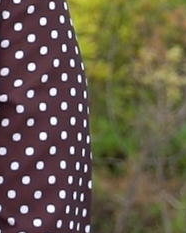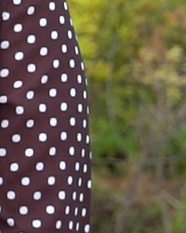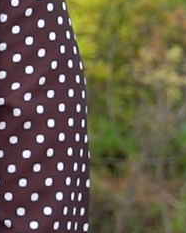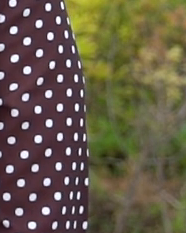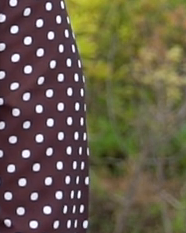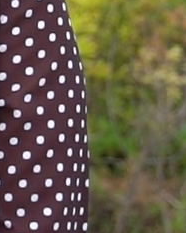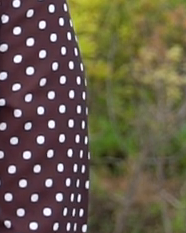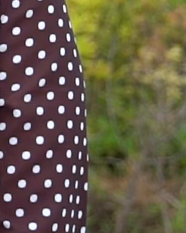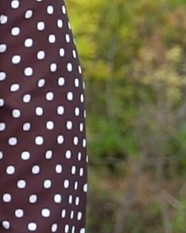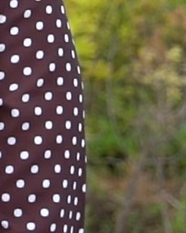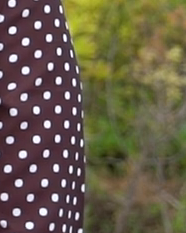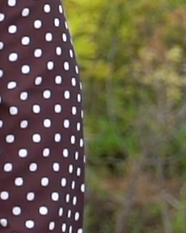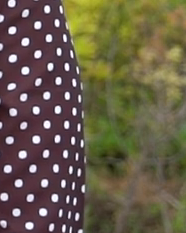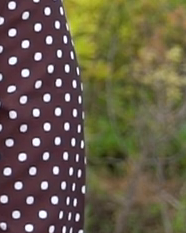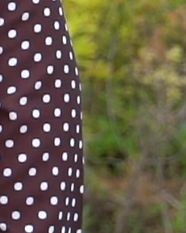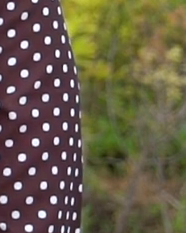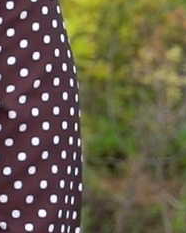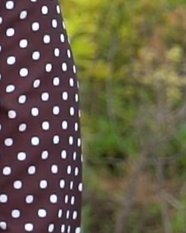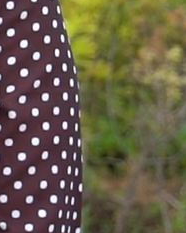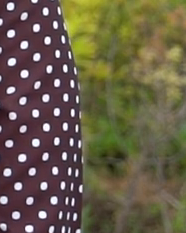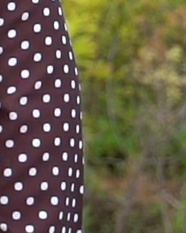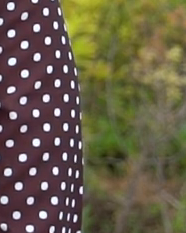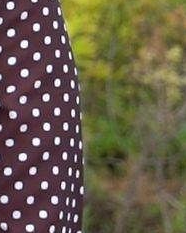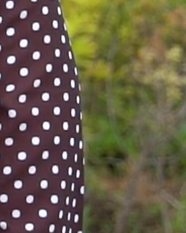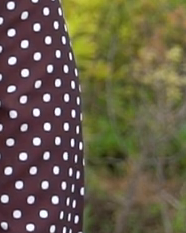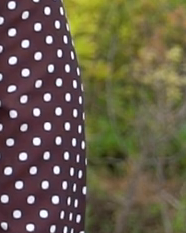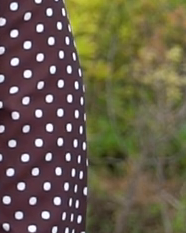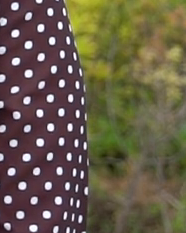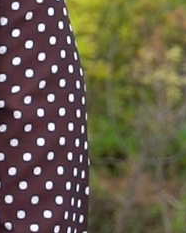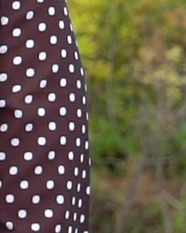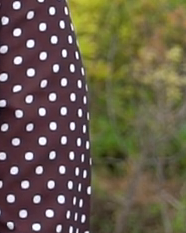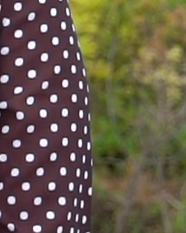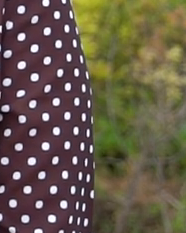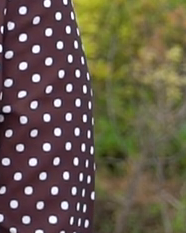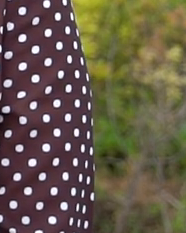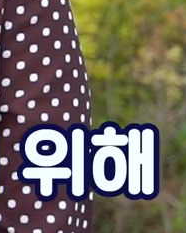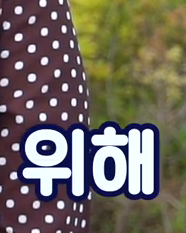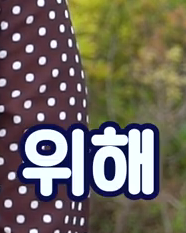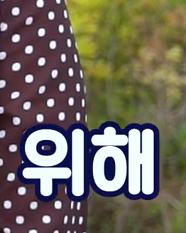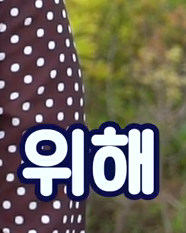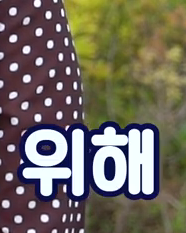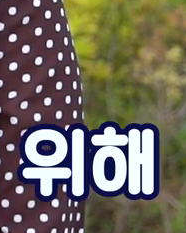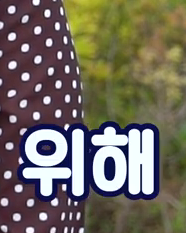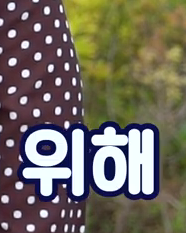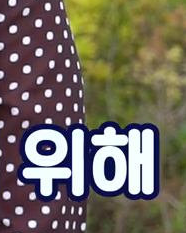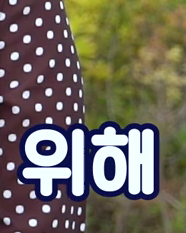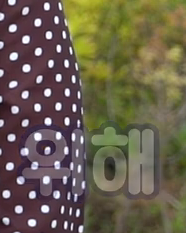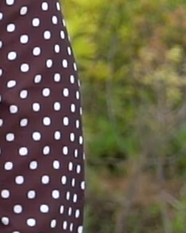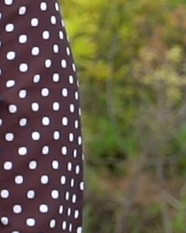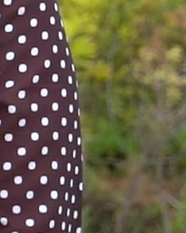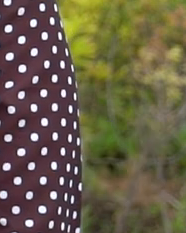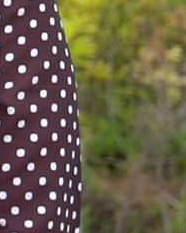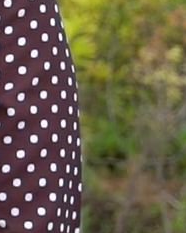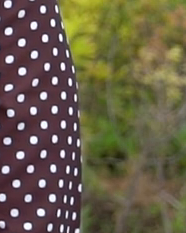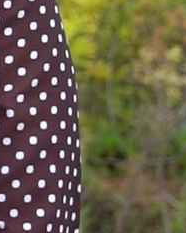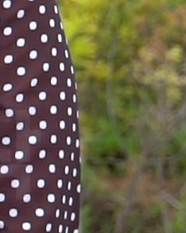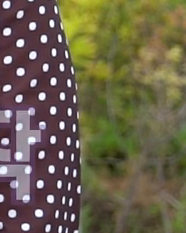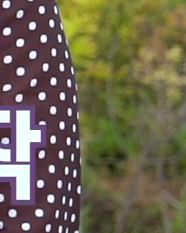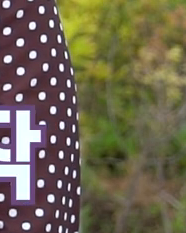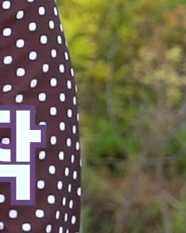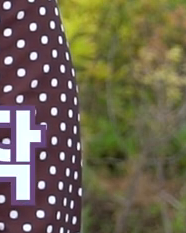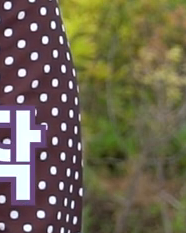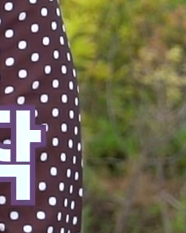다가오는 여름철, 폭염과 집중호우 등 각종 자연재해와 감염병에 대비하기 위해 강서구가